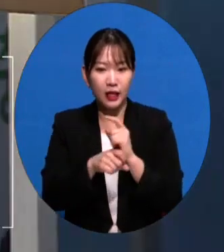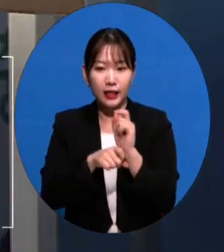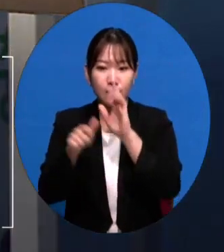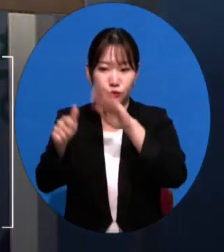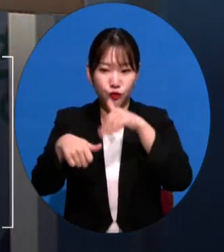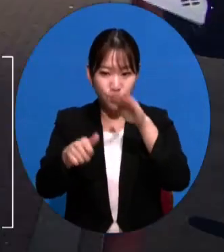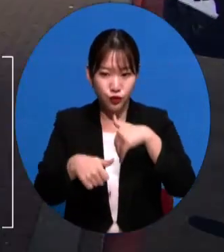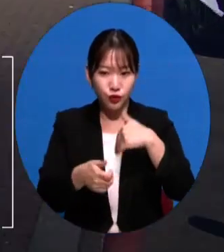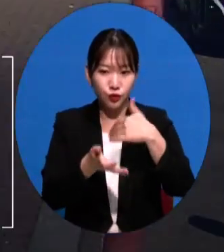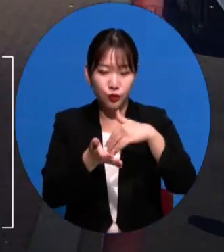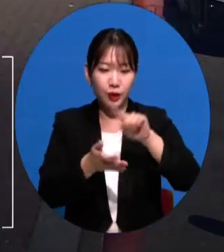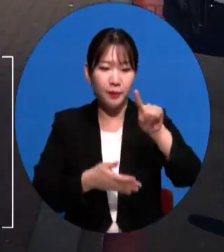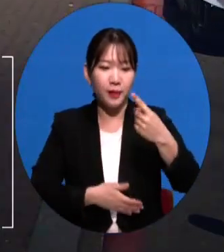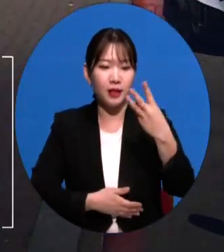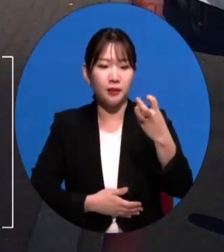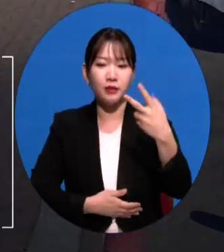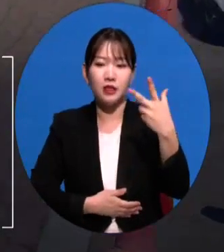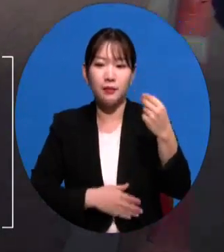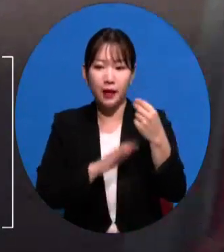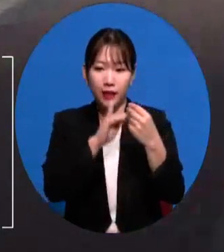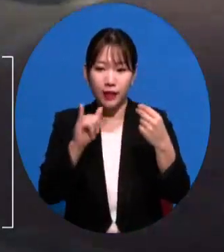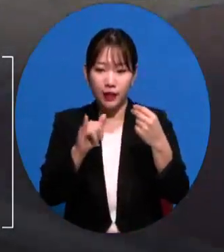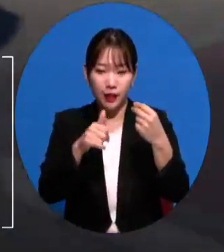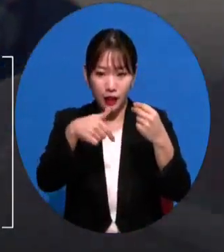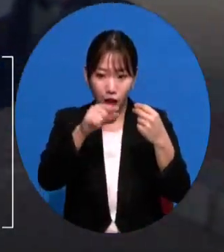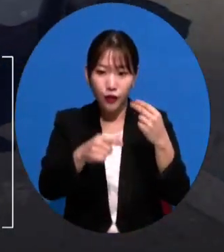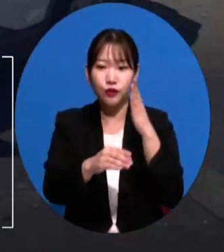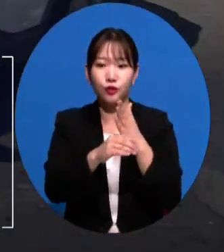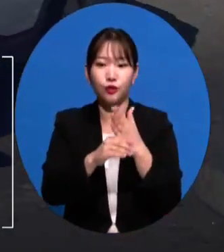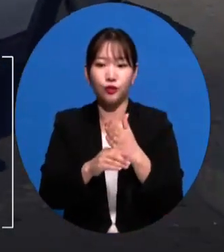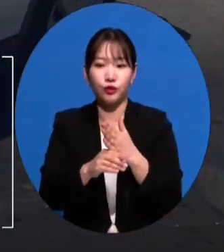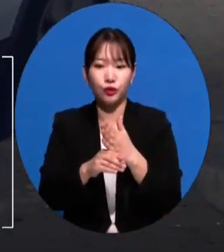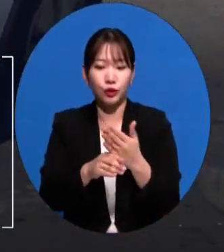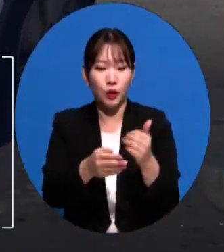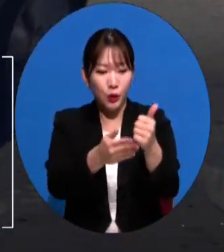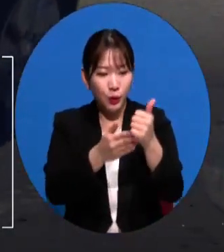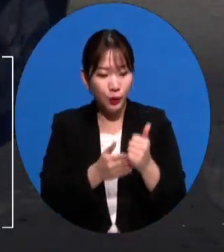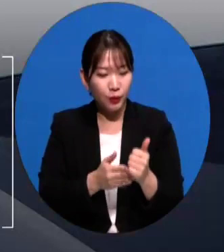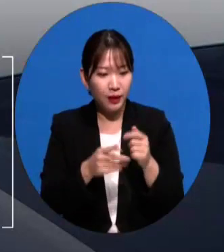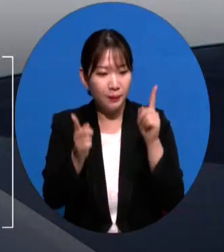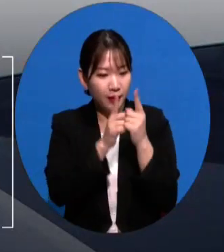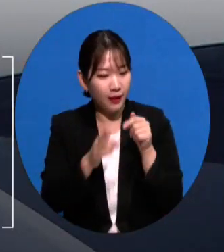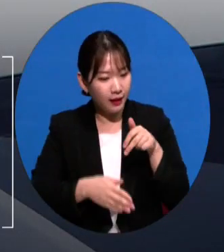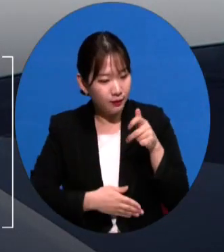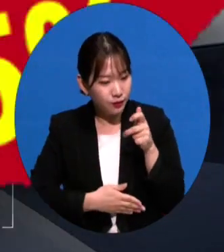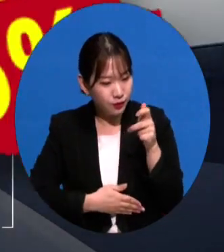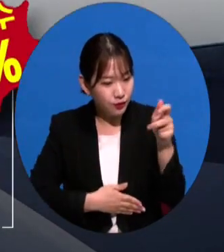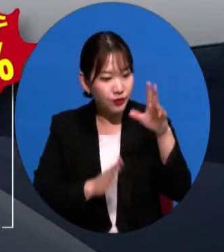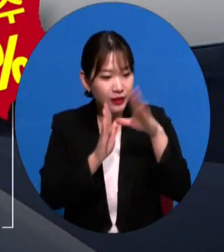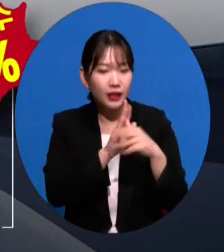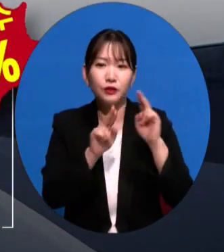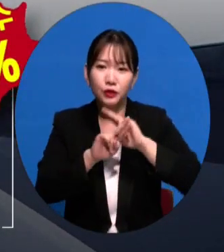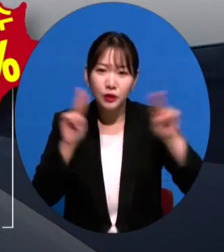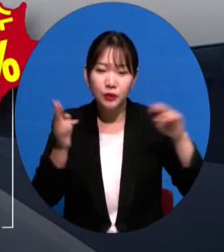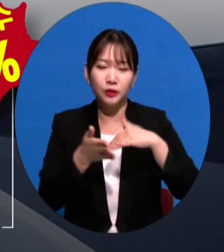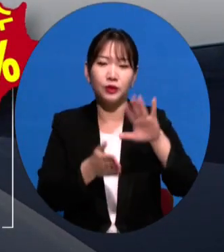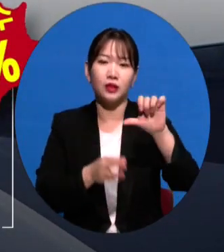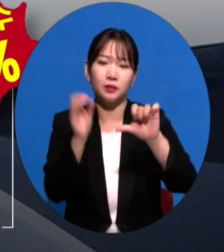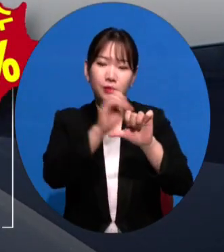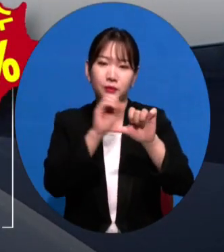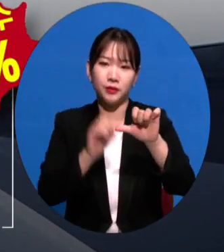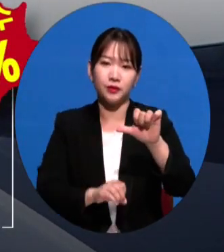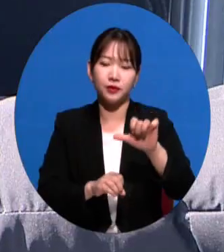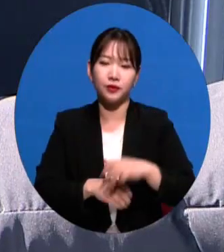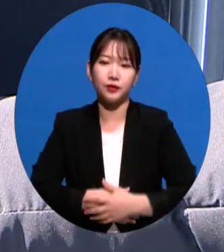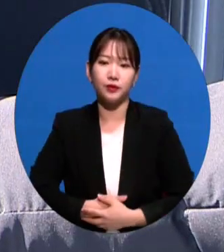접수된 택시 호출 137만여 건 가운데 택시가 손님을 태우러 가는 과정에서 취소된 건수는 45%에